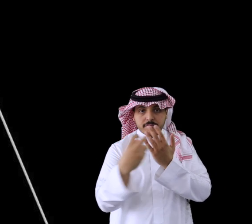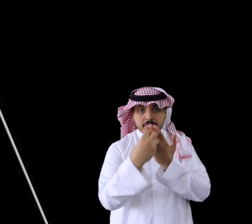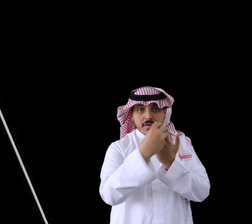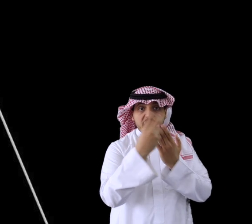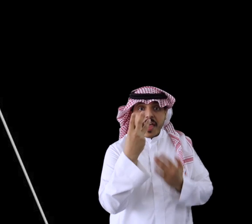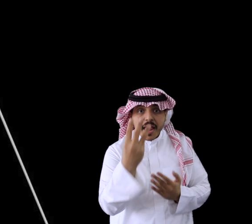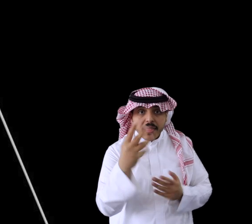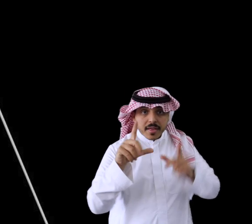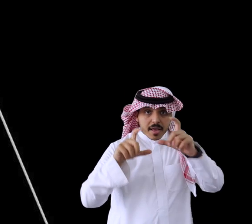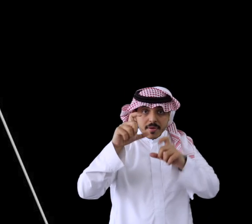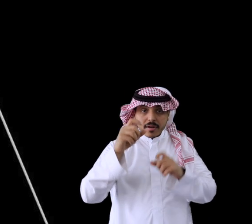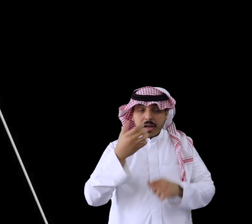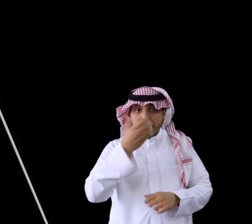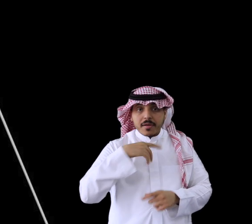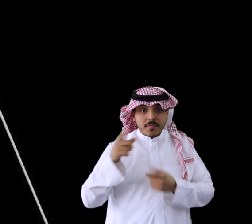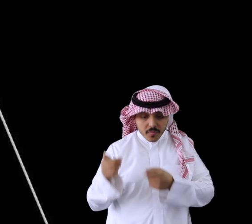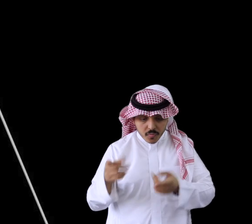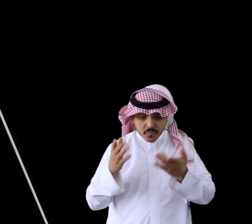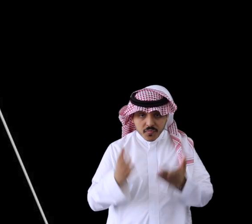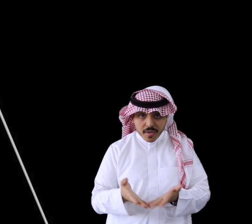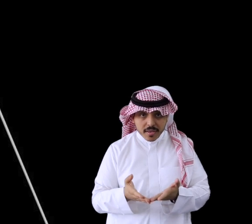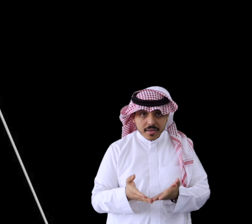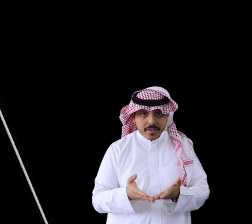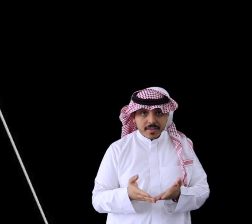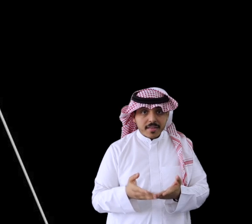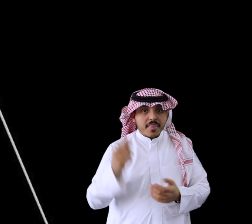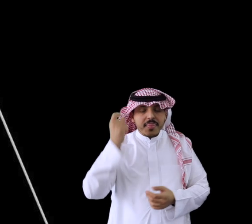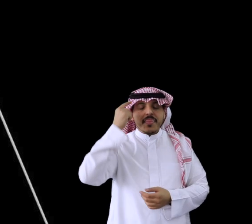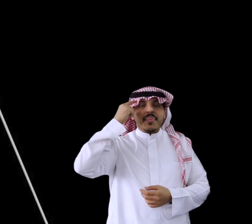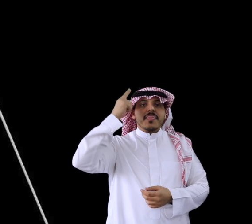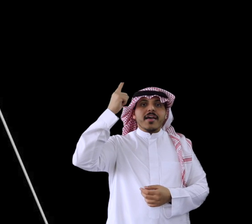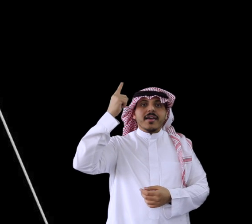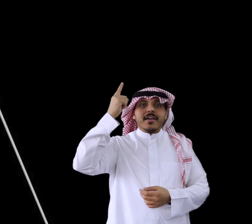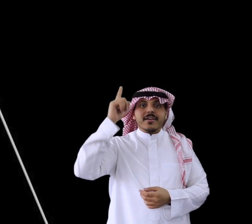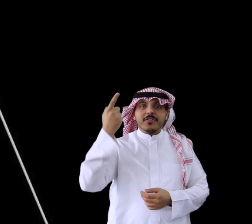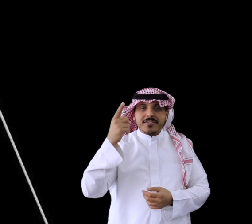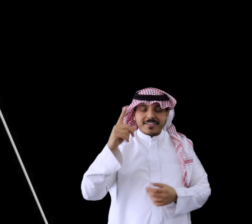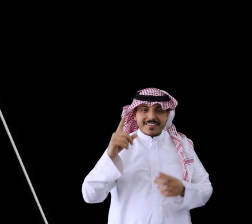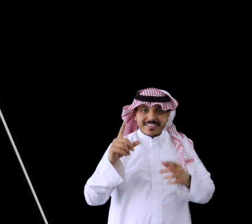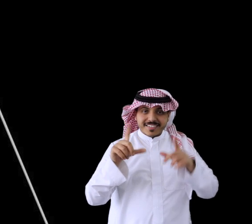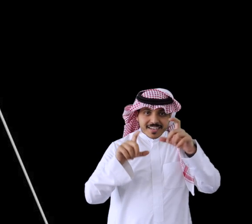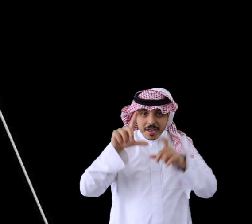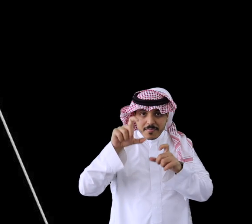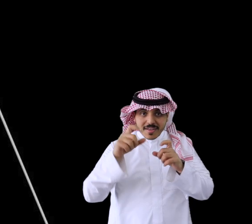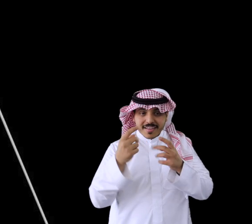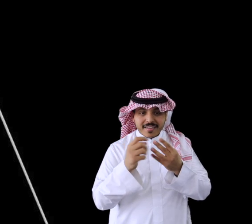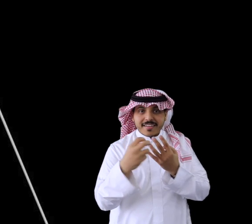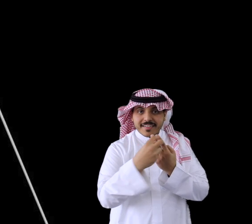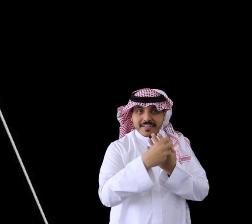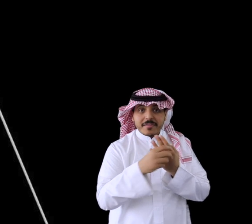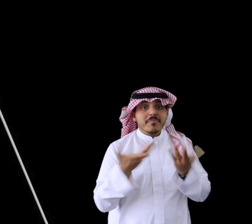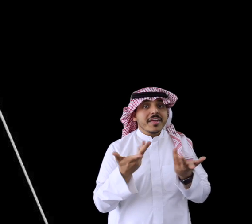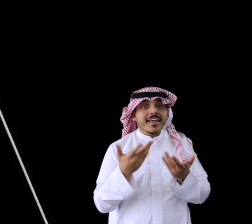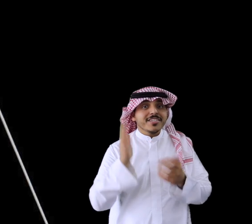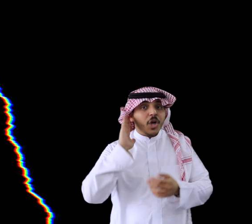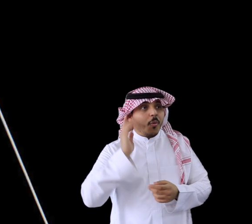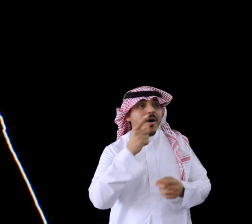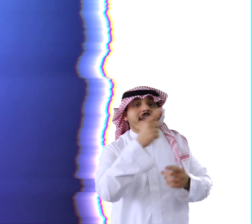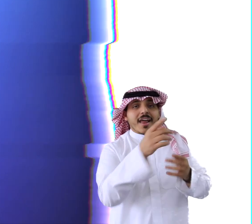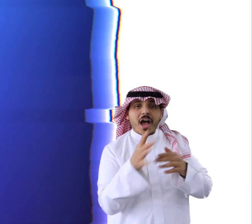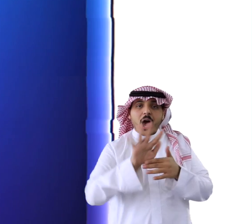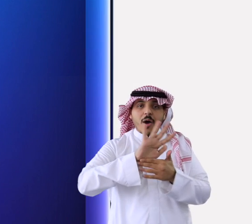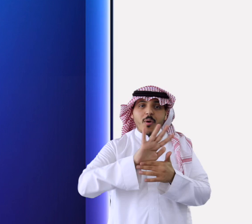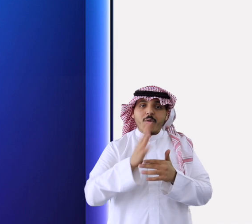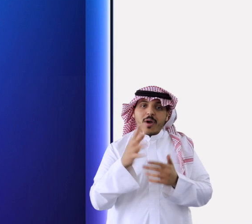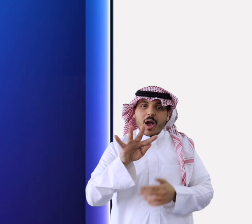مسألة مختلفة عن فكر أبل المعتاد, وتذكرنا على طول بنفس الثلاث كاميرات اللي موجودة في إيش؟ في الهواوي ميت